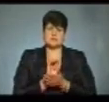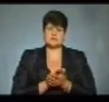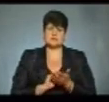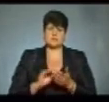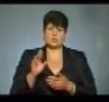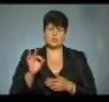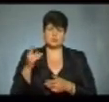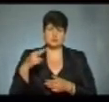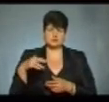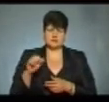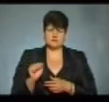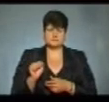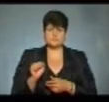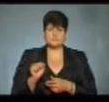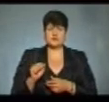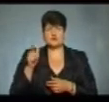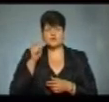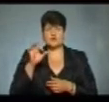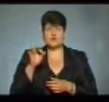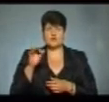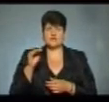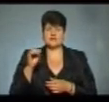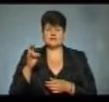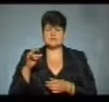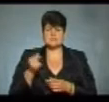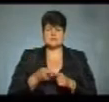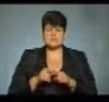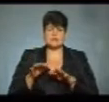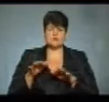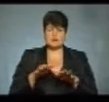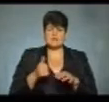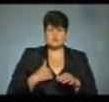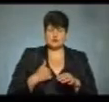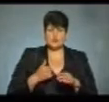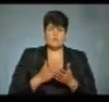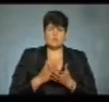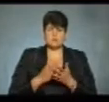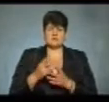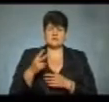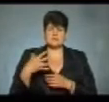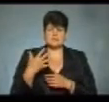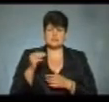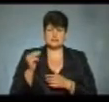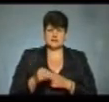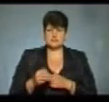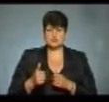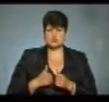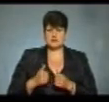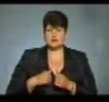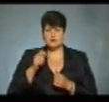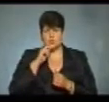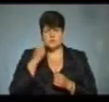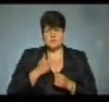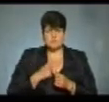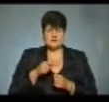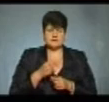облдержадміністрації Тетяна Тарасенко. Чортківська офензива – це наступальна військова операція 25 тисяч солдатів української галицької армії.